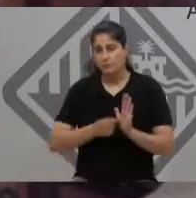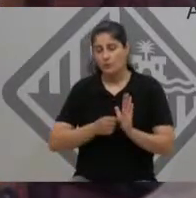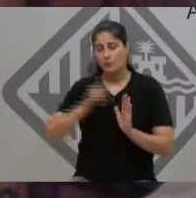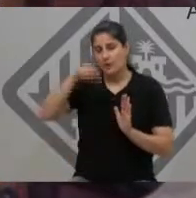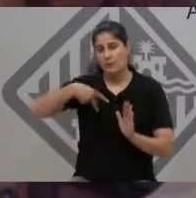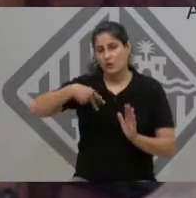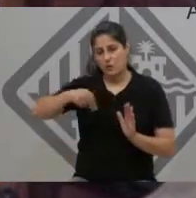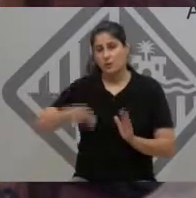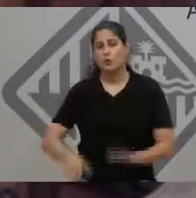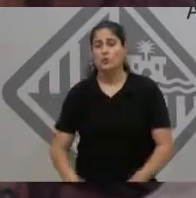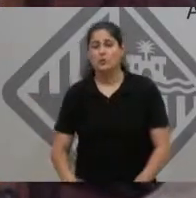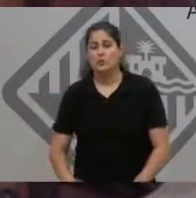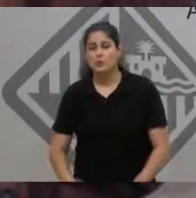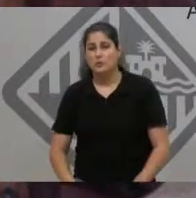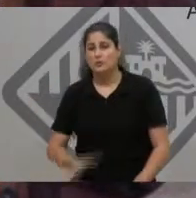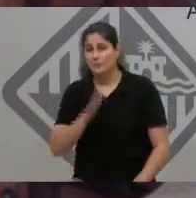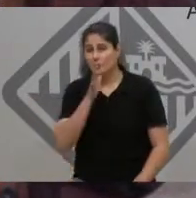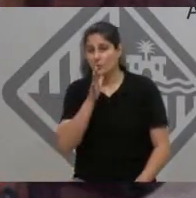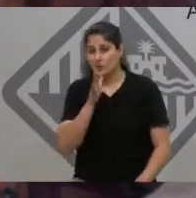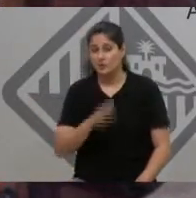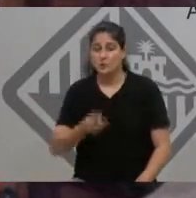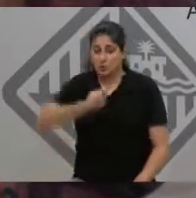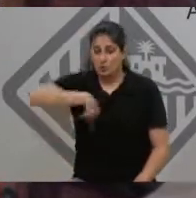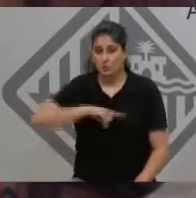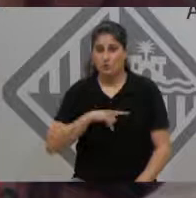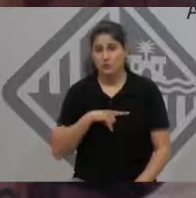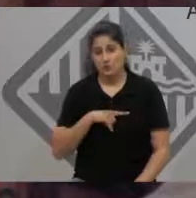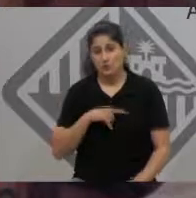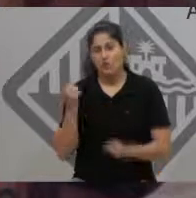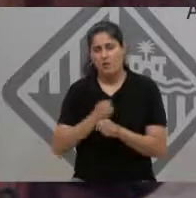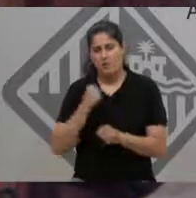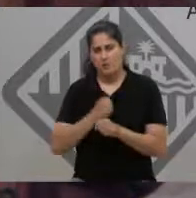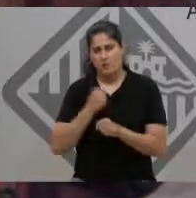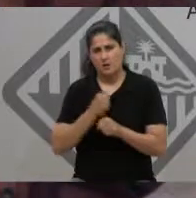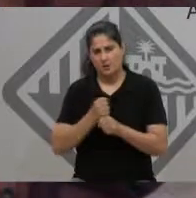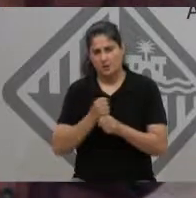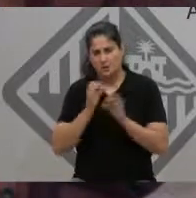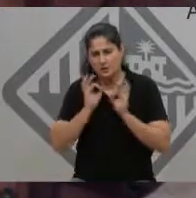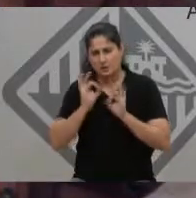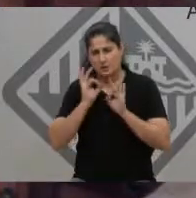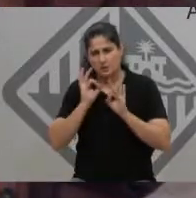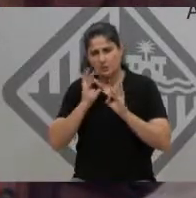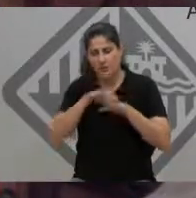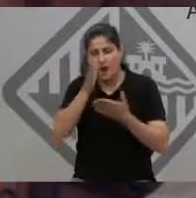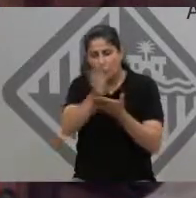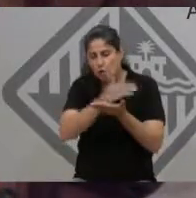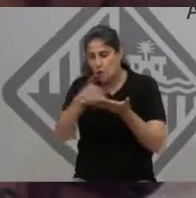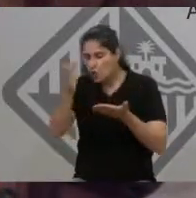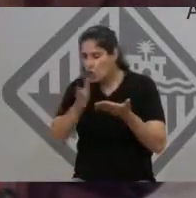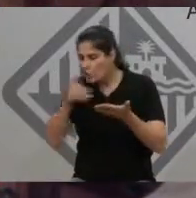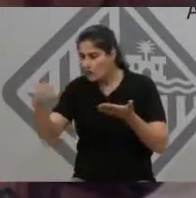també votarem que no. Per què? Nosaltres estem treballant precisament per la zonificació,